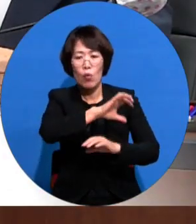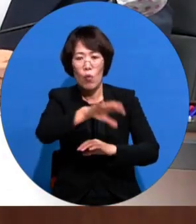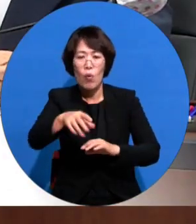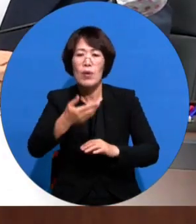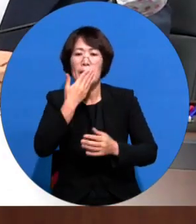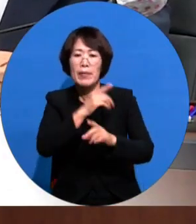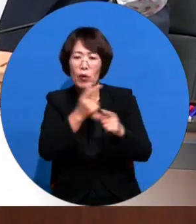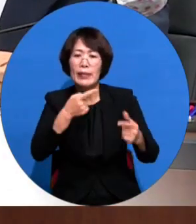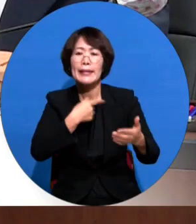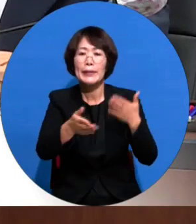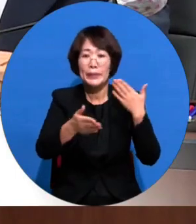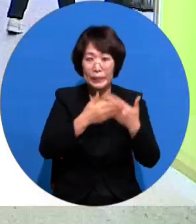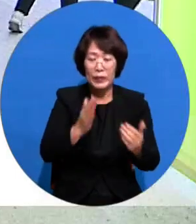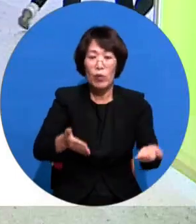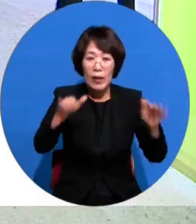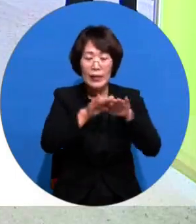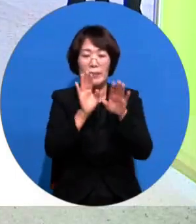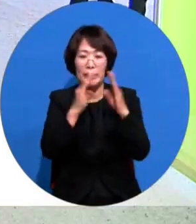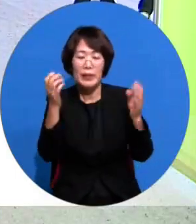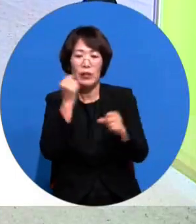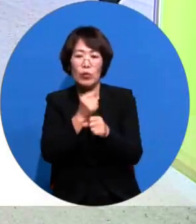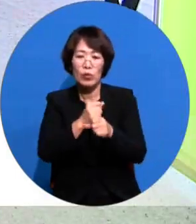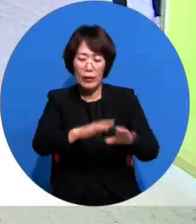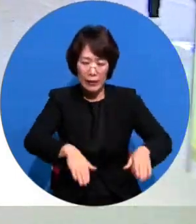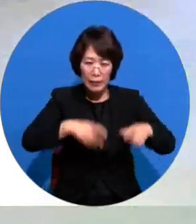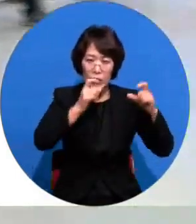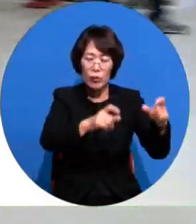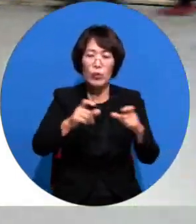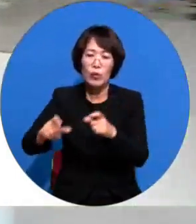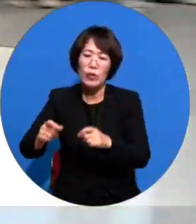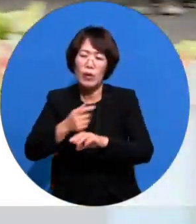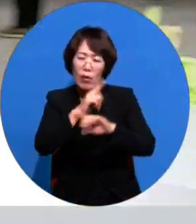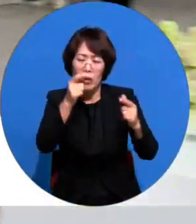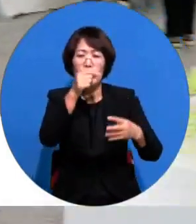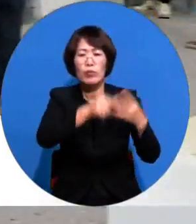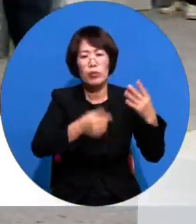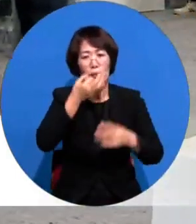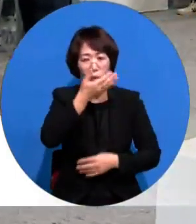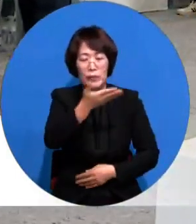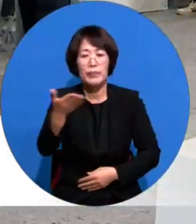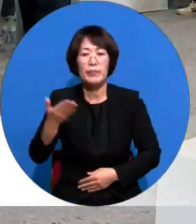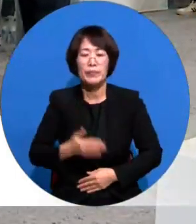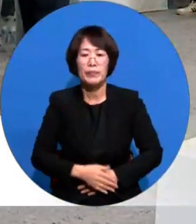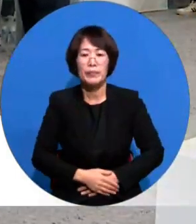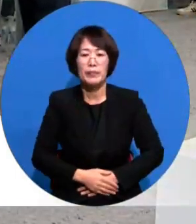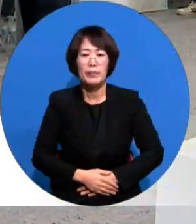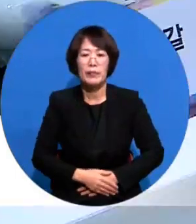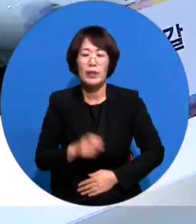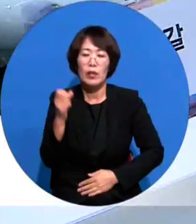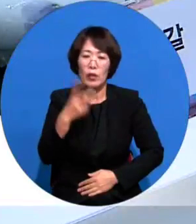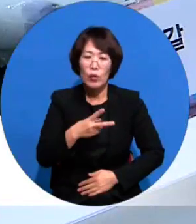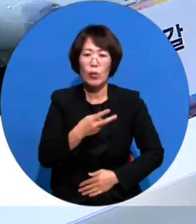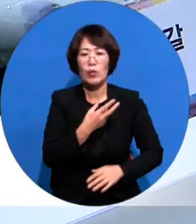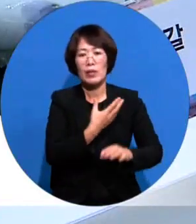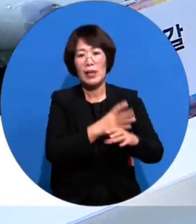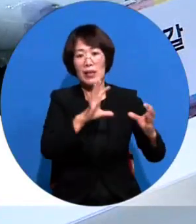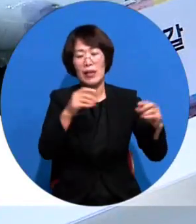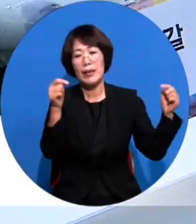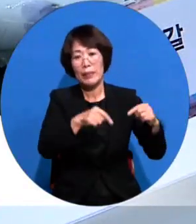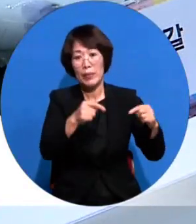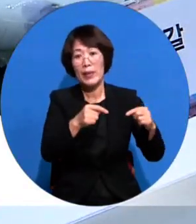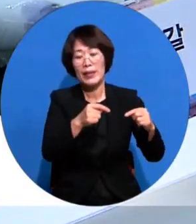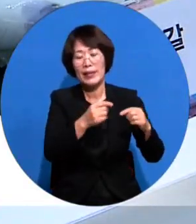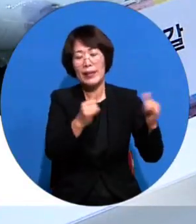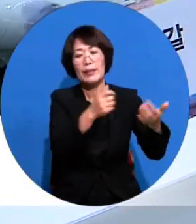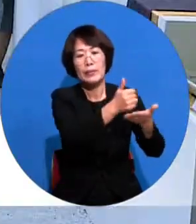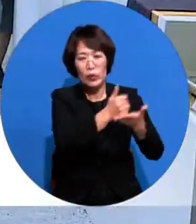세계 미식관을 운영하고 남도 미식 투어 등 다양한 프로그램을 선보일 예정입니다. 또 주한대사 초청,